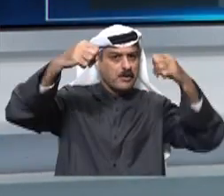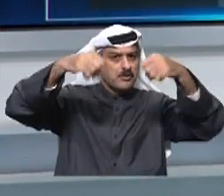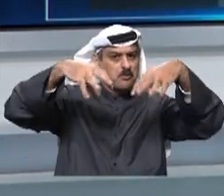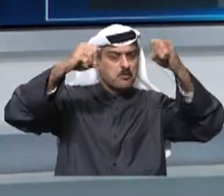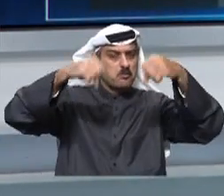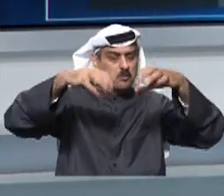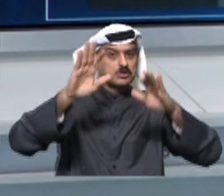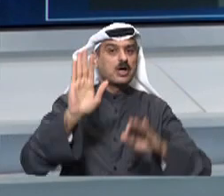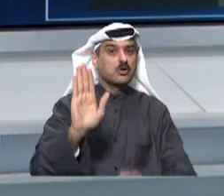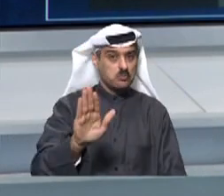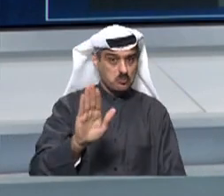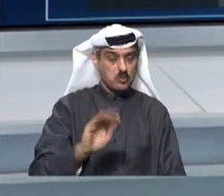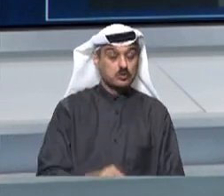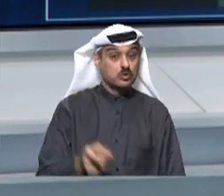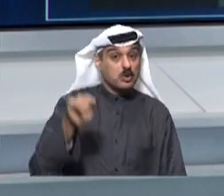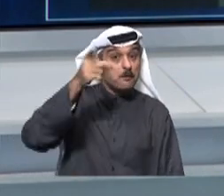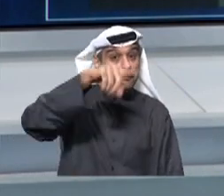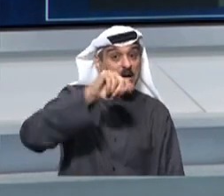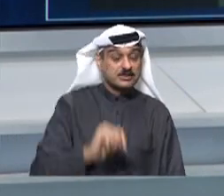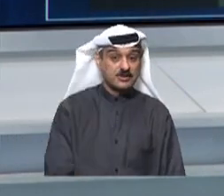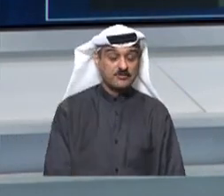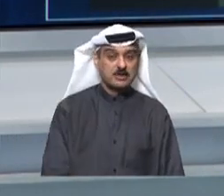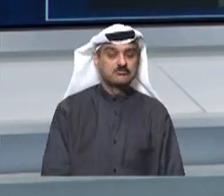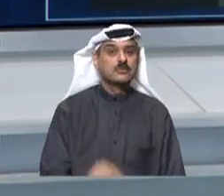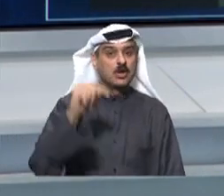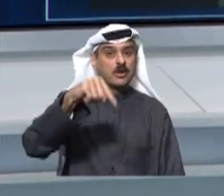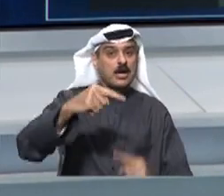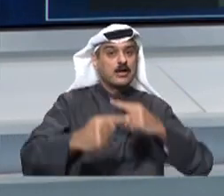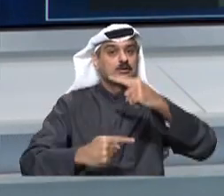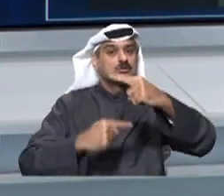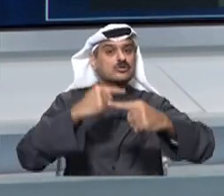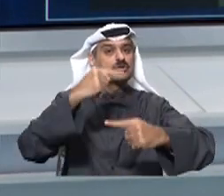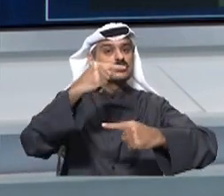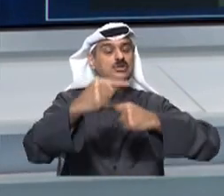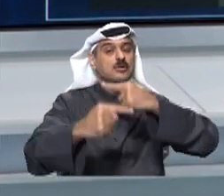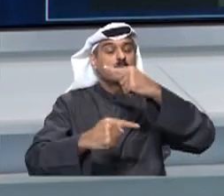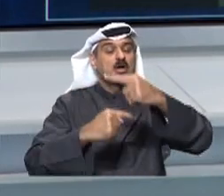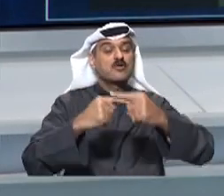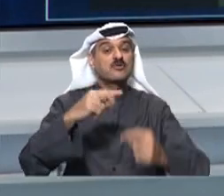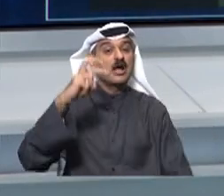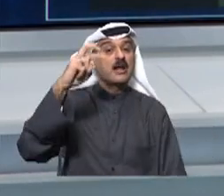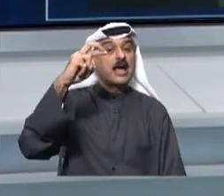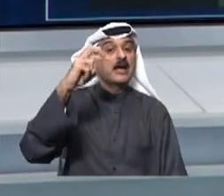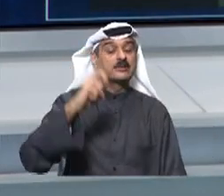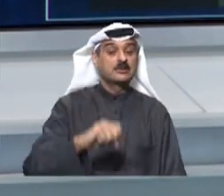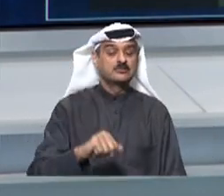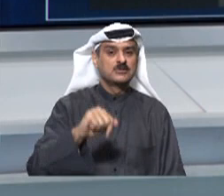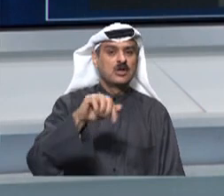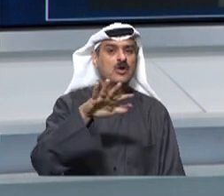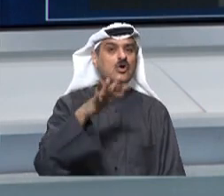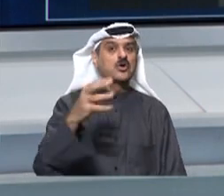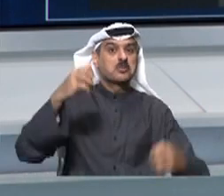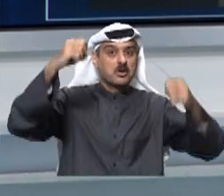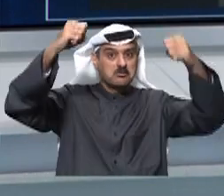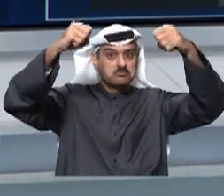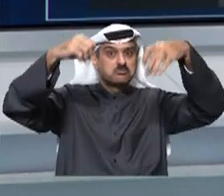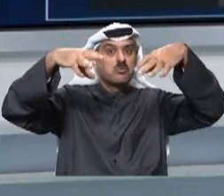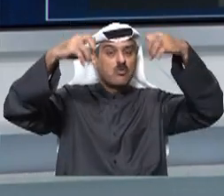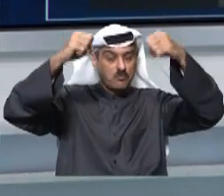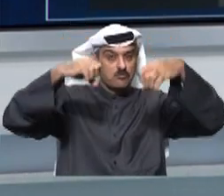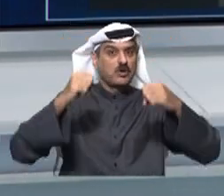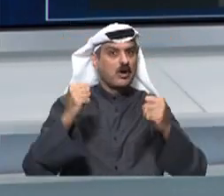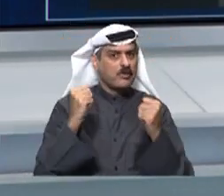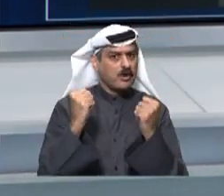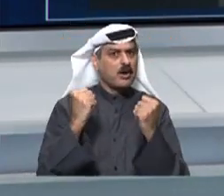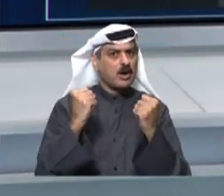بعض المناطق في يوم الغد، وقد تستمر معنا هذه الفرص أيضا في يوم الأحد، وقد تتفاوت كمياتها ما بين الخفيفة إلى